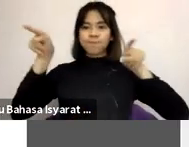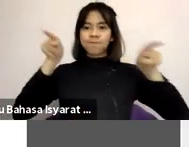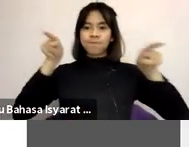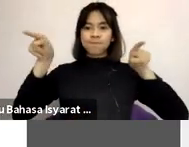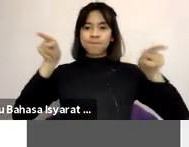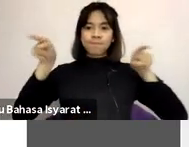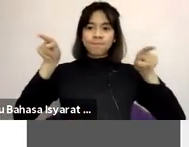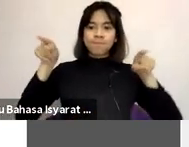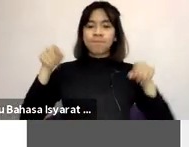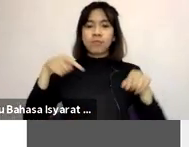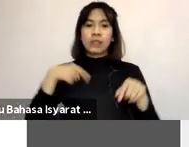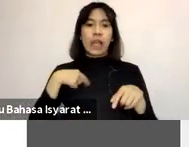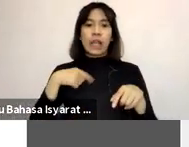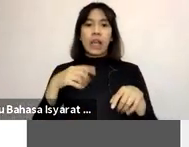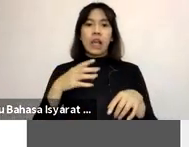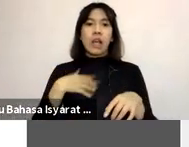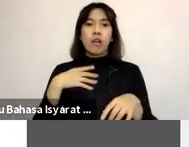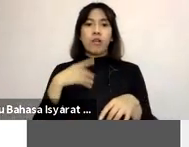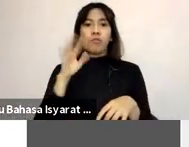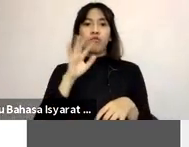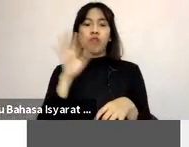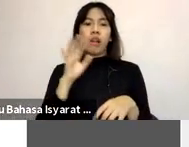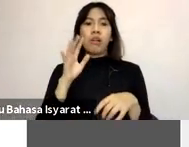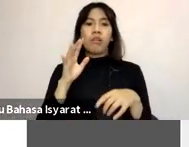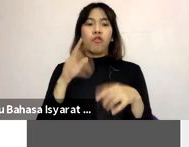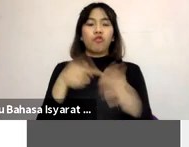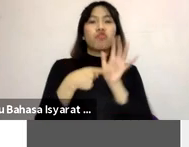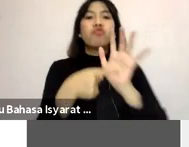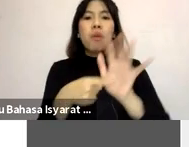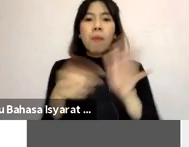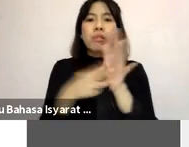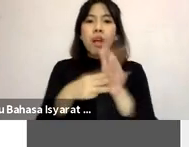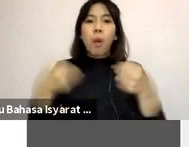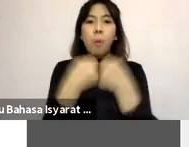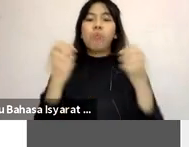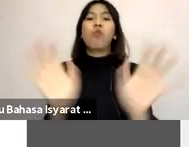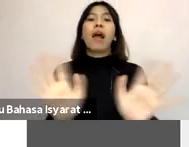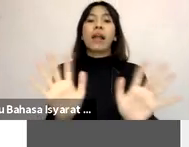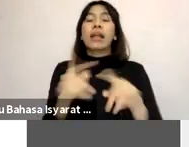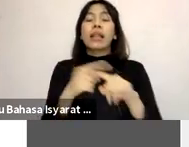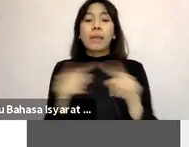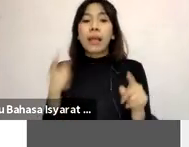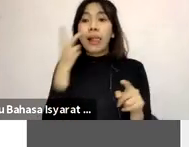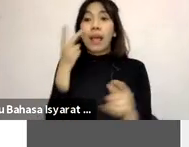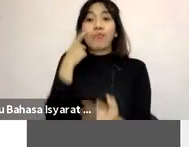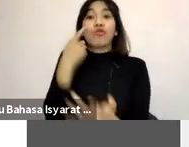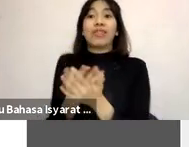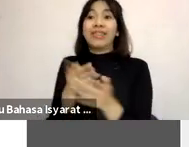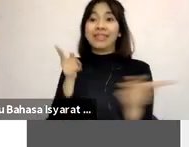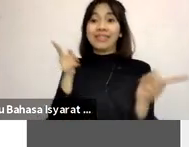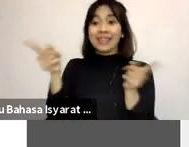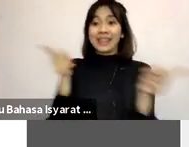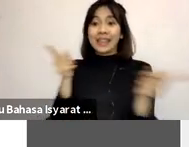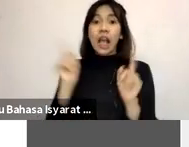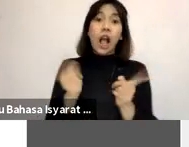saya tidak bermaksud menghadapkan pro-kontra ini tetapi ini menunjukkan bahwa manakala kita harus